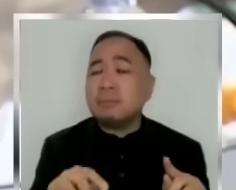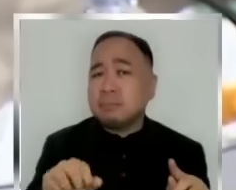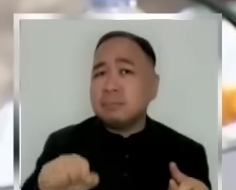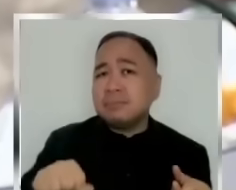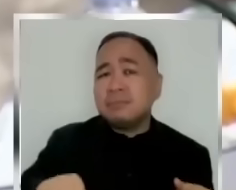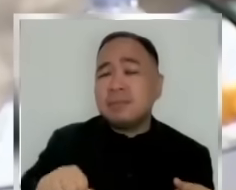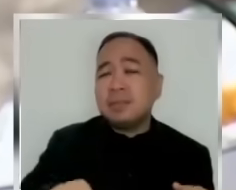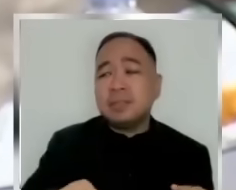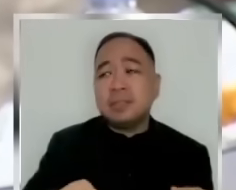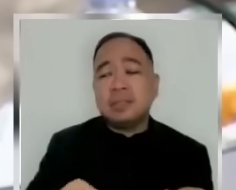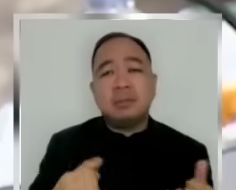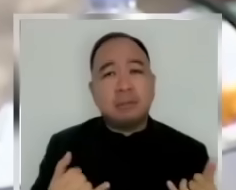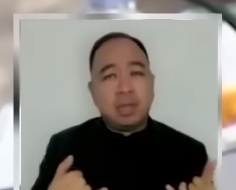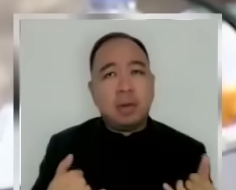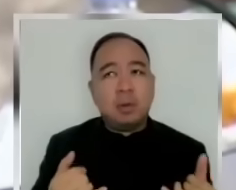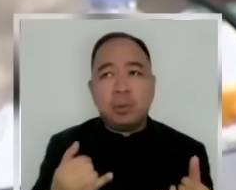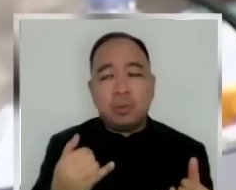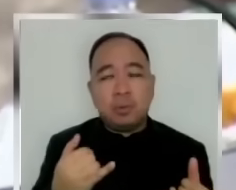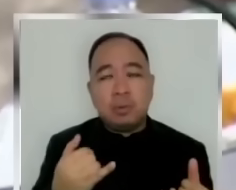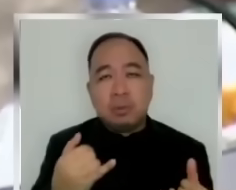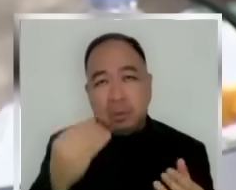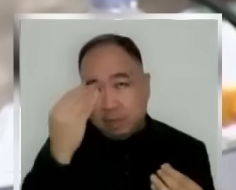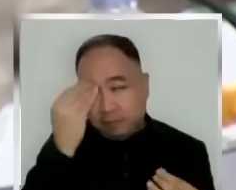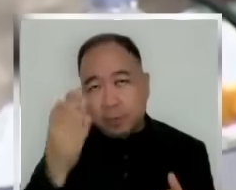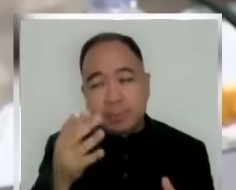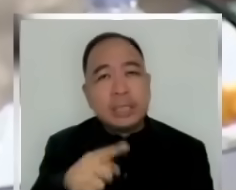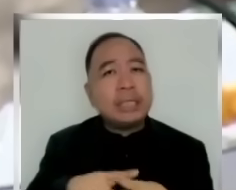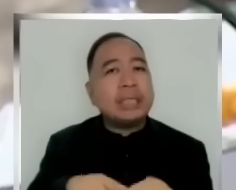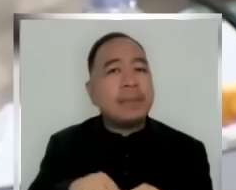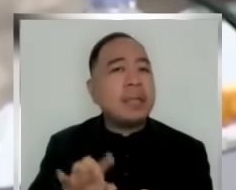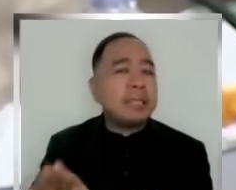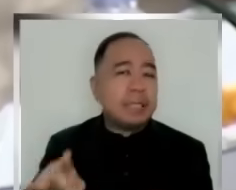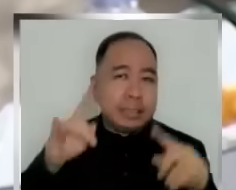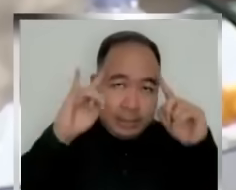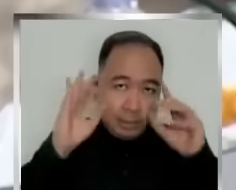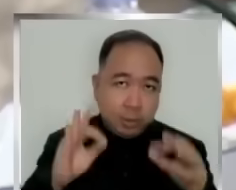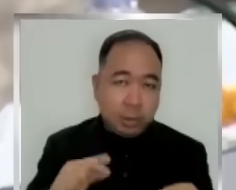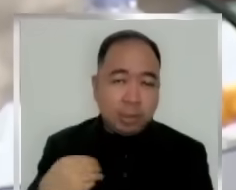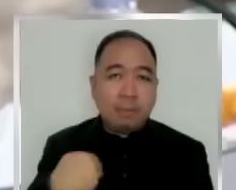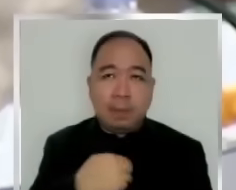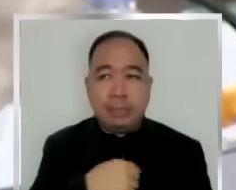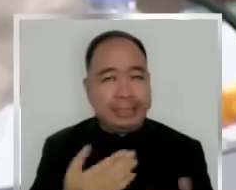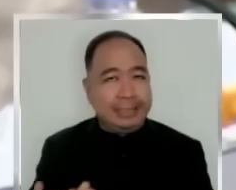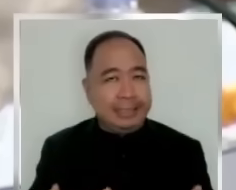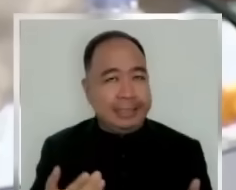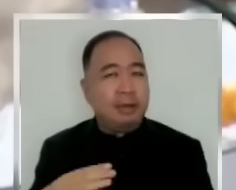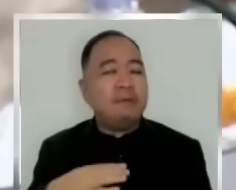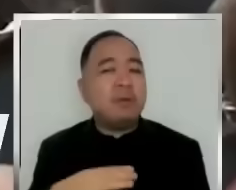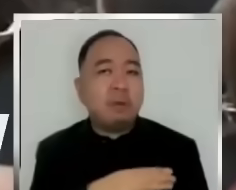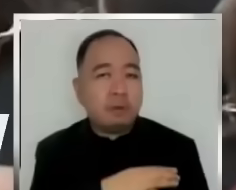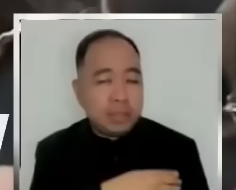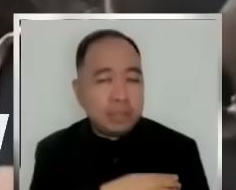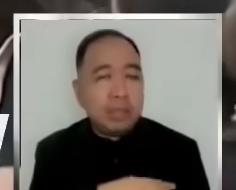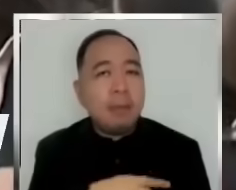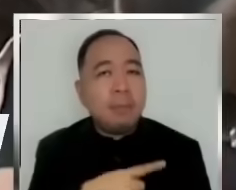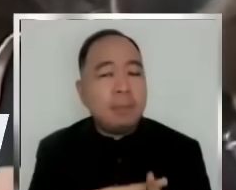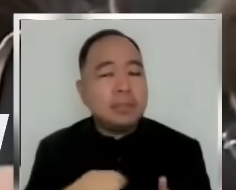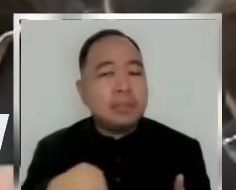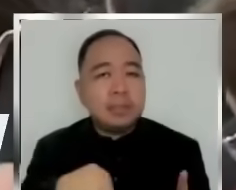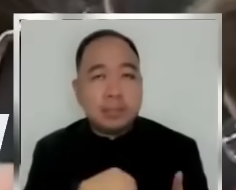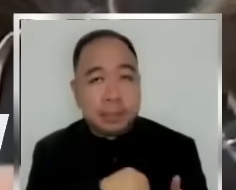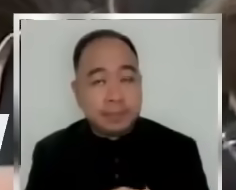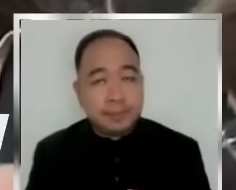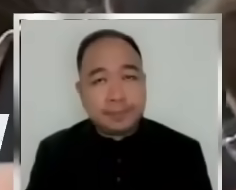we always say, we leave it to the discretion of the members of the House of Representatives and the Senate. Para sa